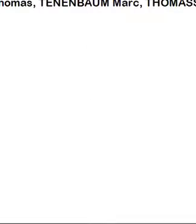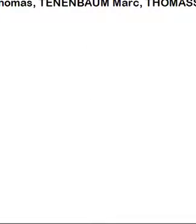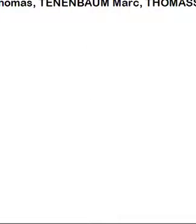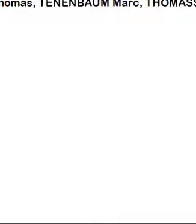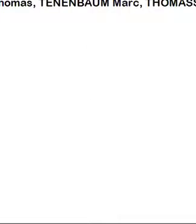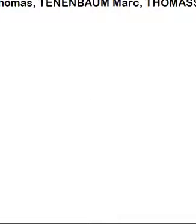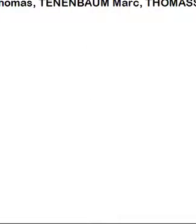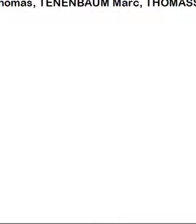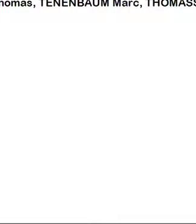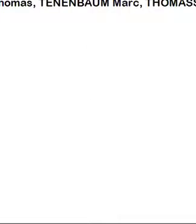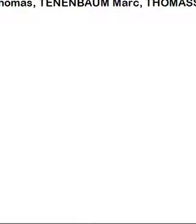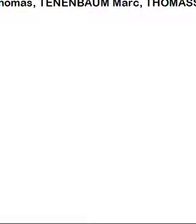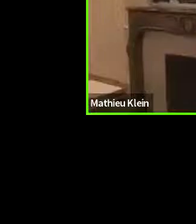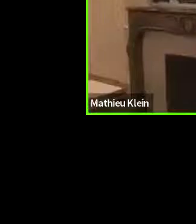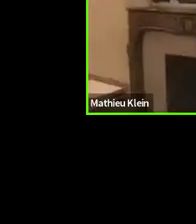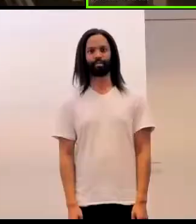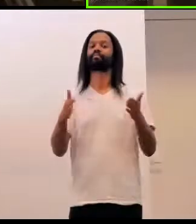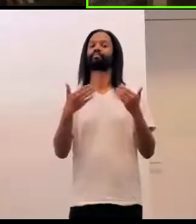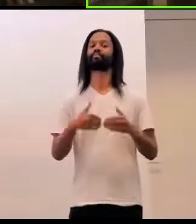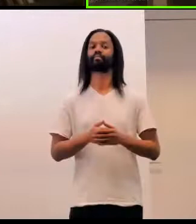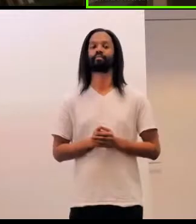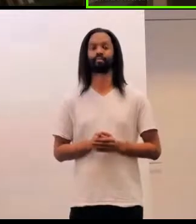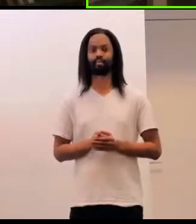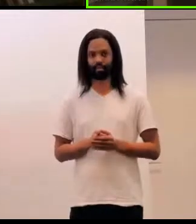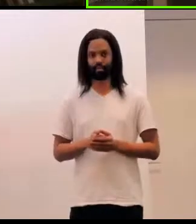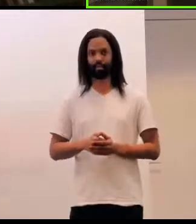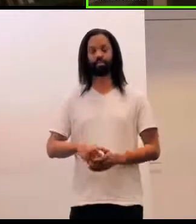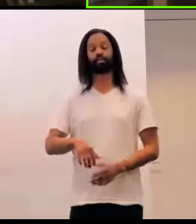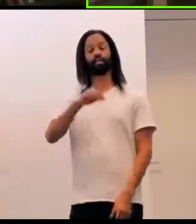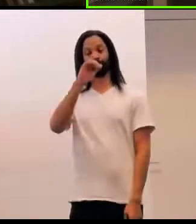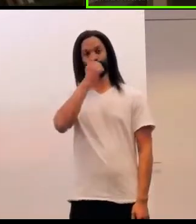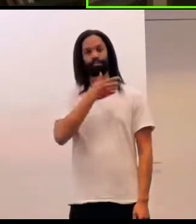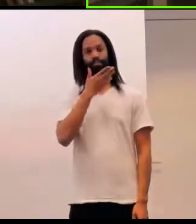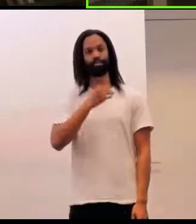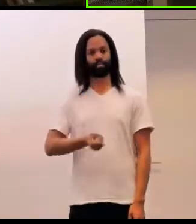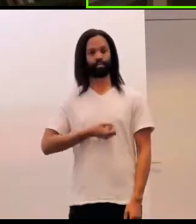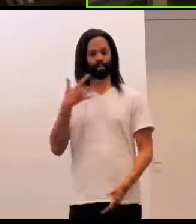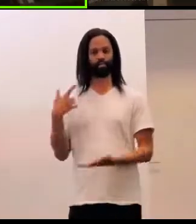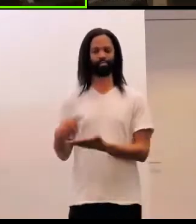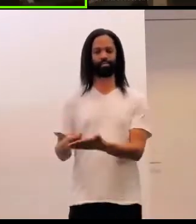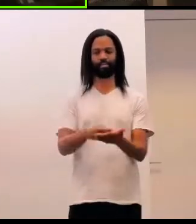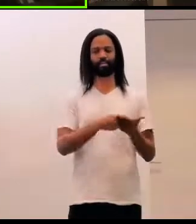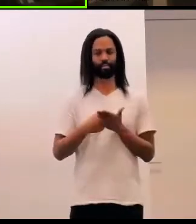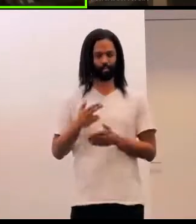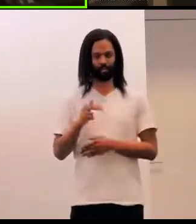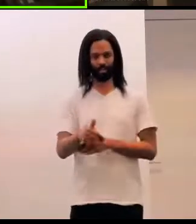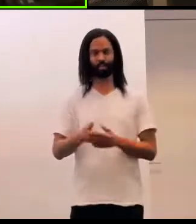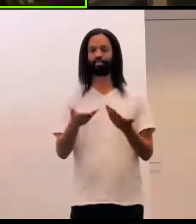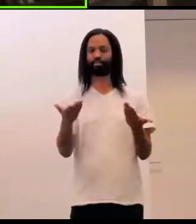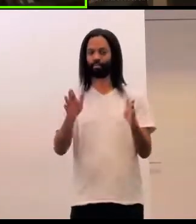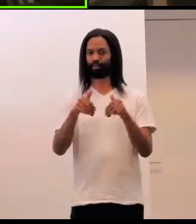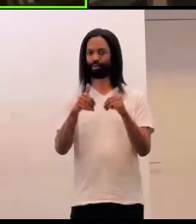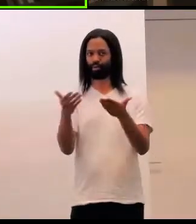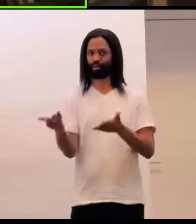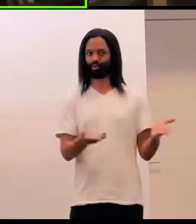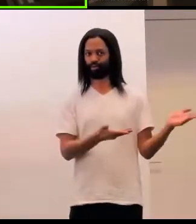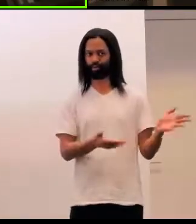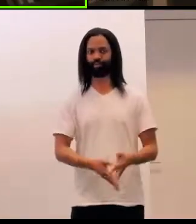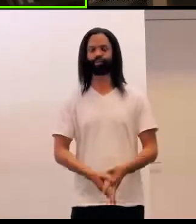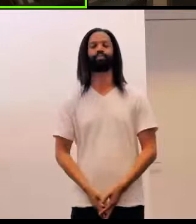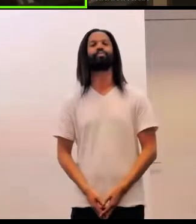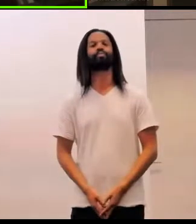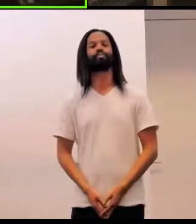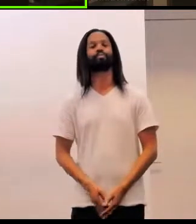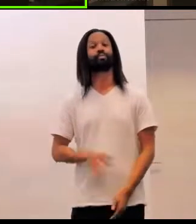Unanimité, merci. Nous poursuivons avec des acquisitions pour le Musée des Beaux-Arts. Bertrand. Oui, bah, comme vous le savez, nous avons une